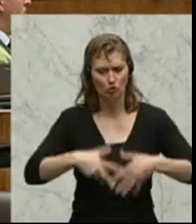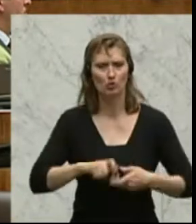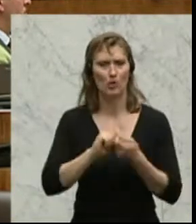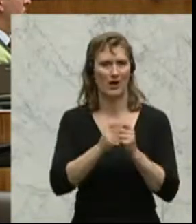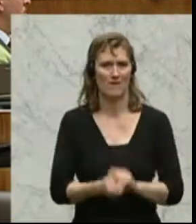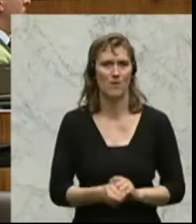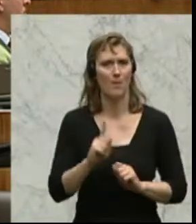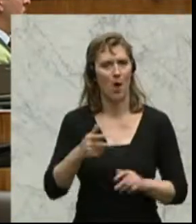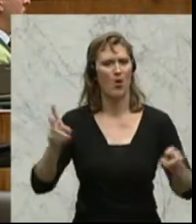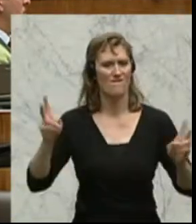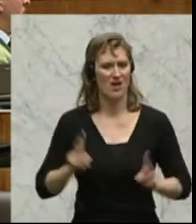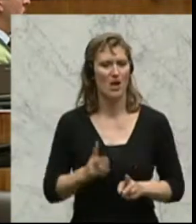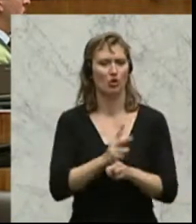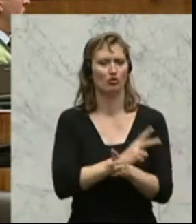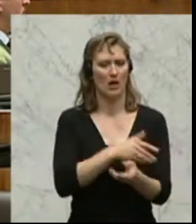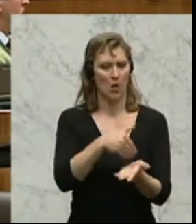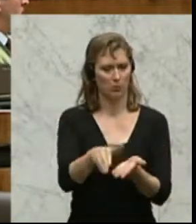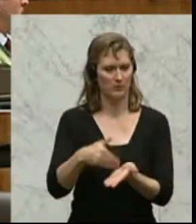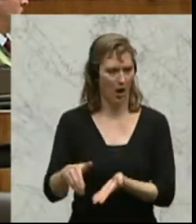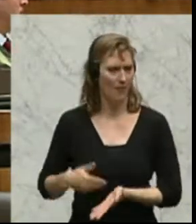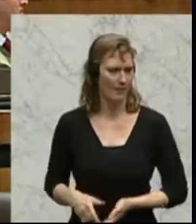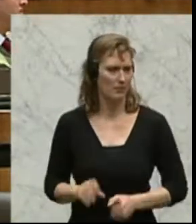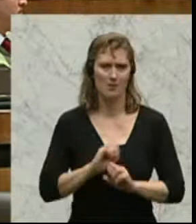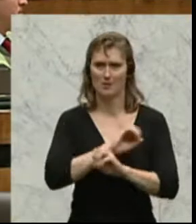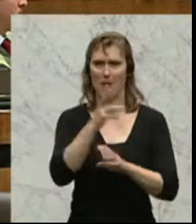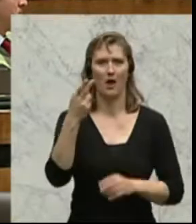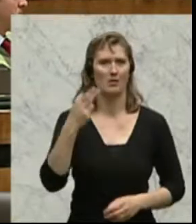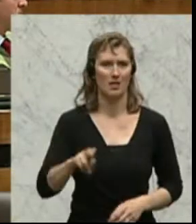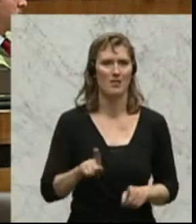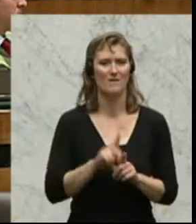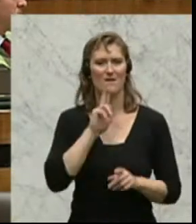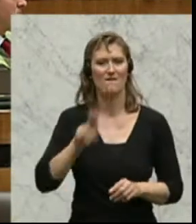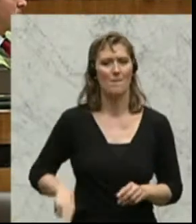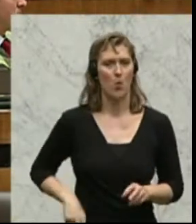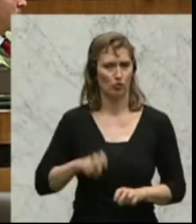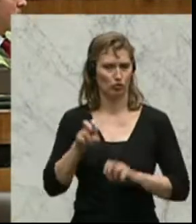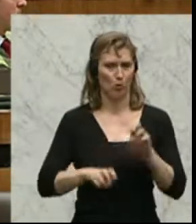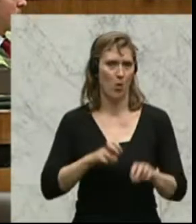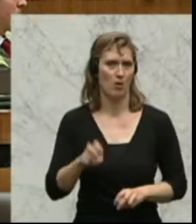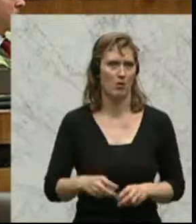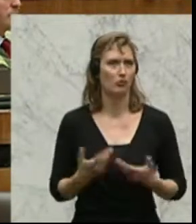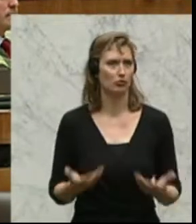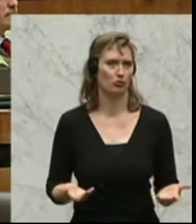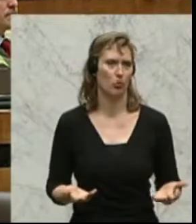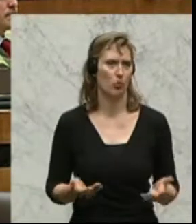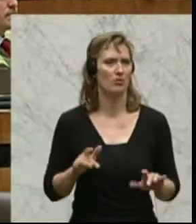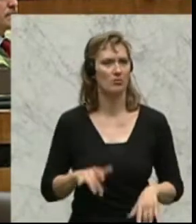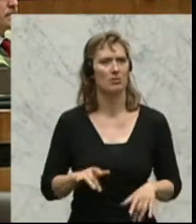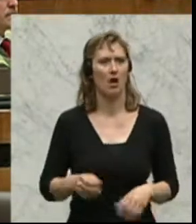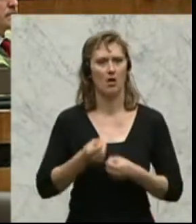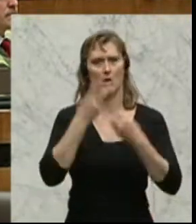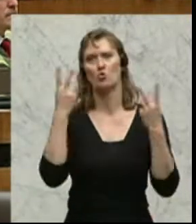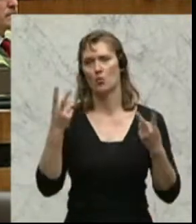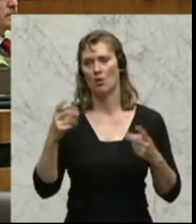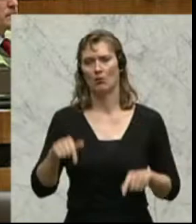Senkung von Staatsausgaben. Ein klares Nein zu Vermögenssteuern. Und wir haben natürlich auch heute eine